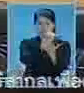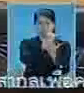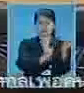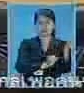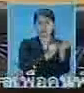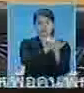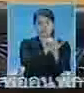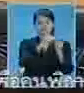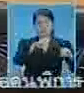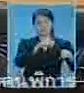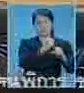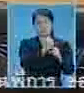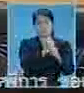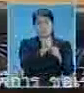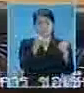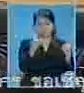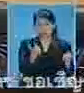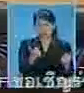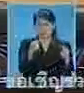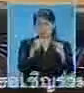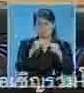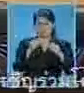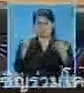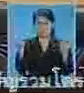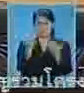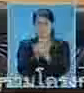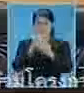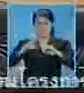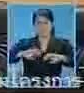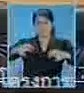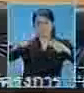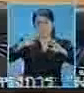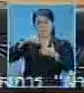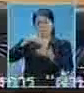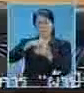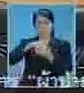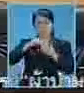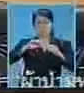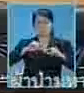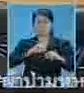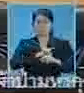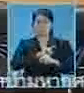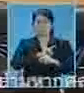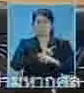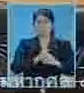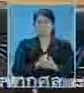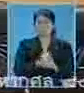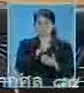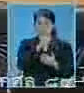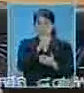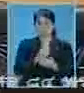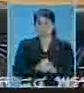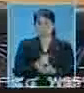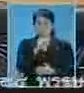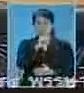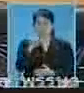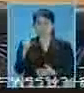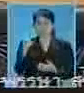าเป็นภาระของรัฐบาลโดยตรงเพราะฉะนั้นในปี55ถ้าสภาแห่งนี้เห็นชอบกับร่